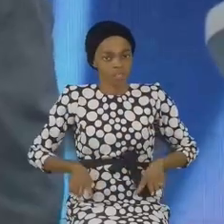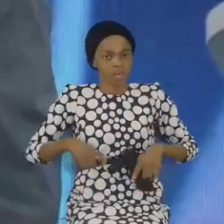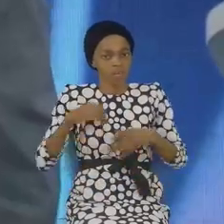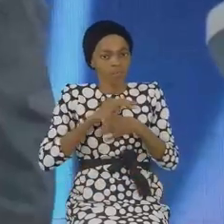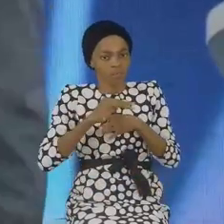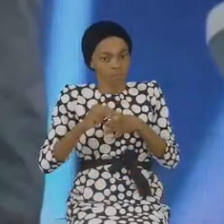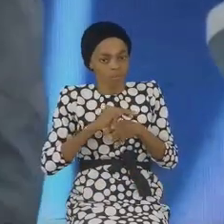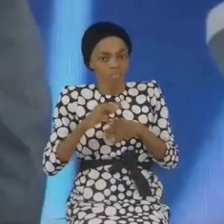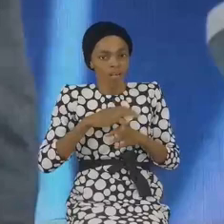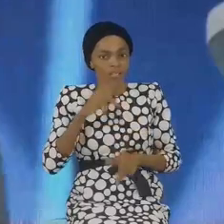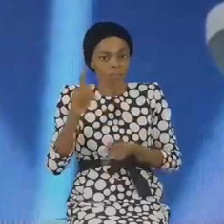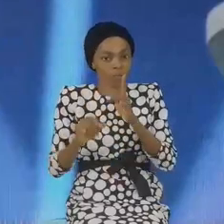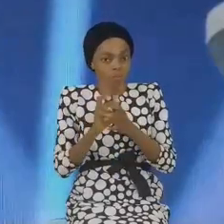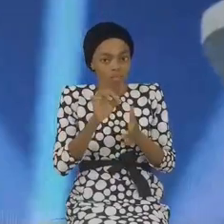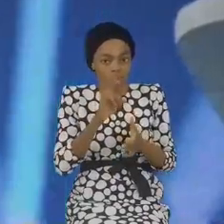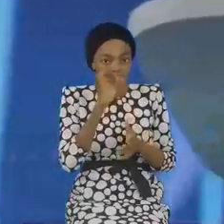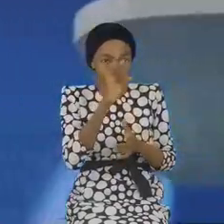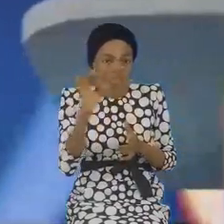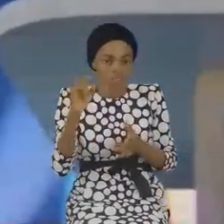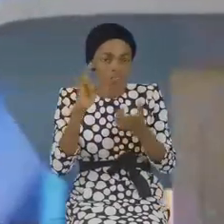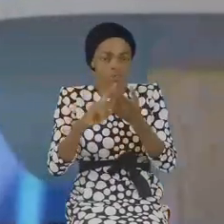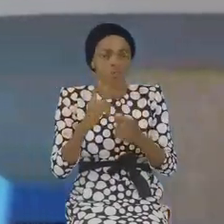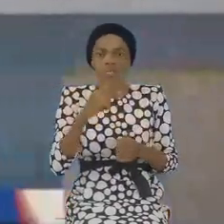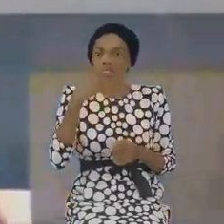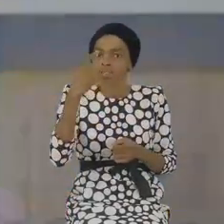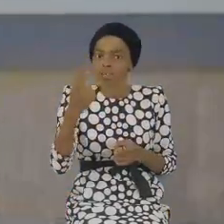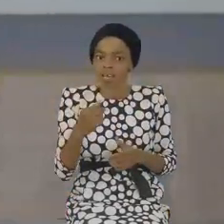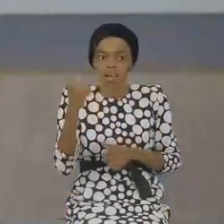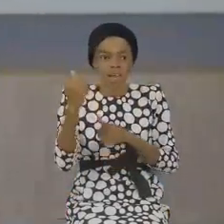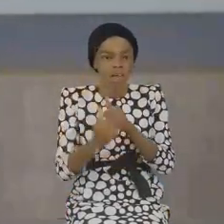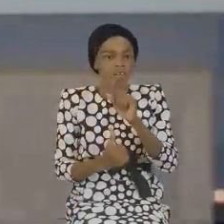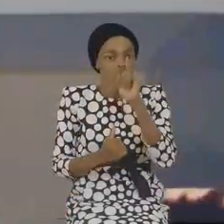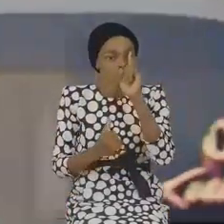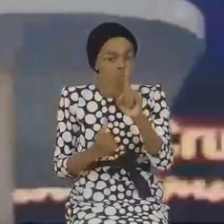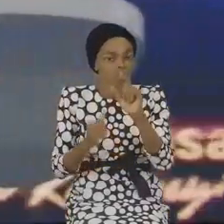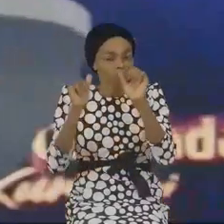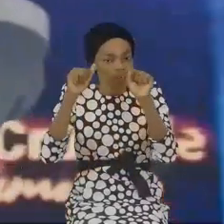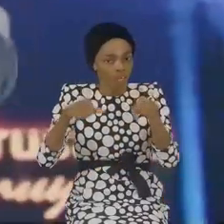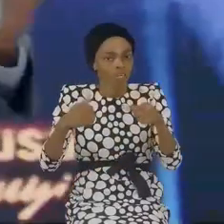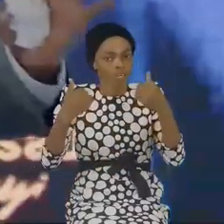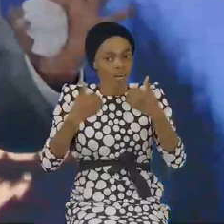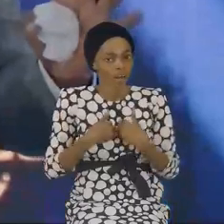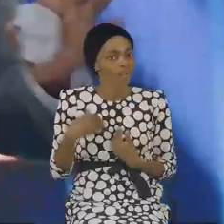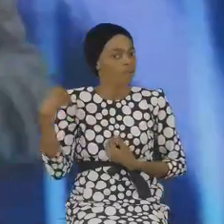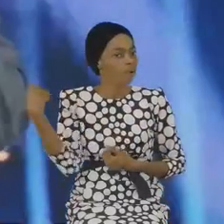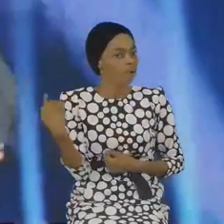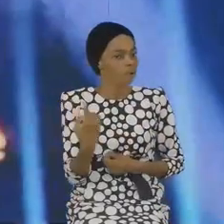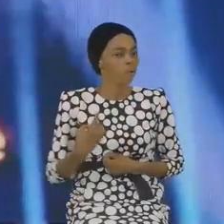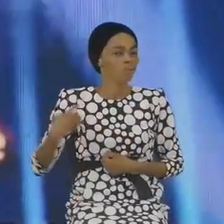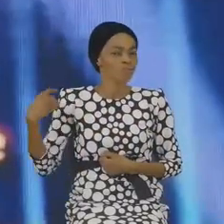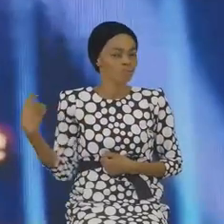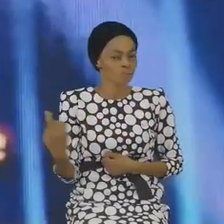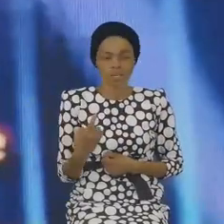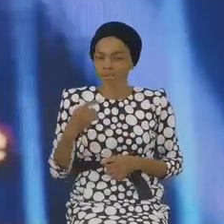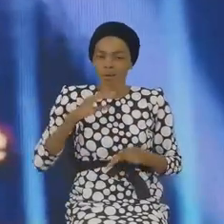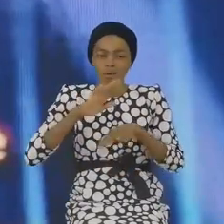la vie des membres. Il dit, chacun peut posséder toujours en toutes choses,